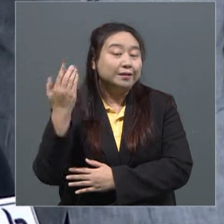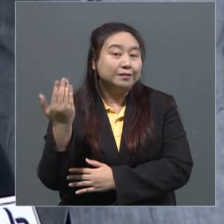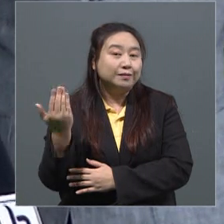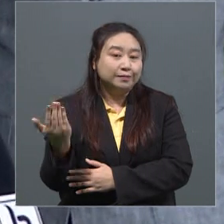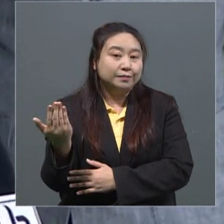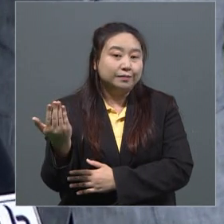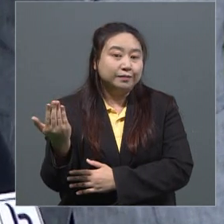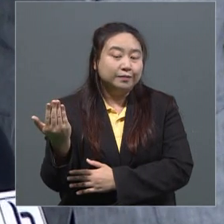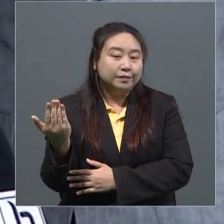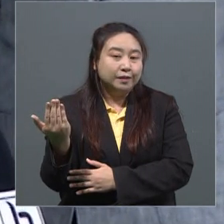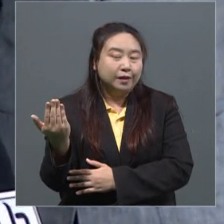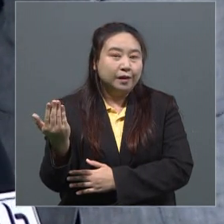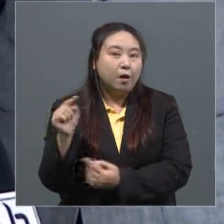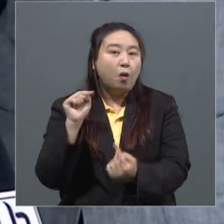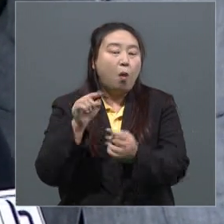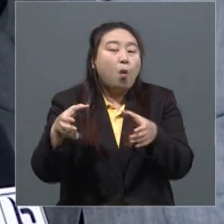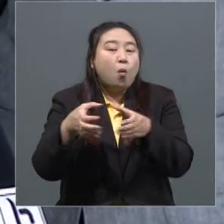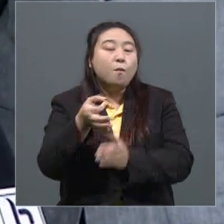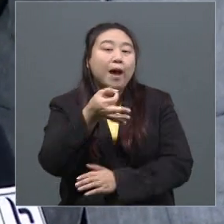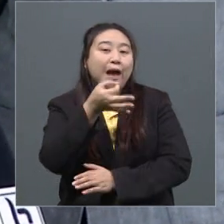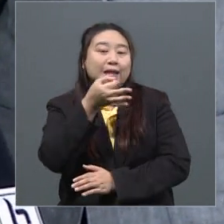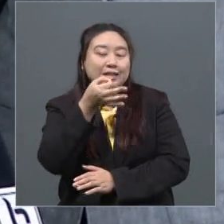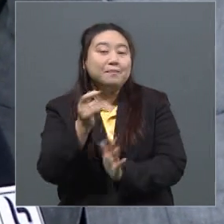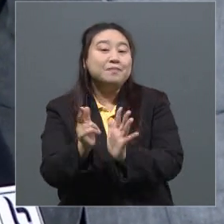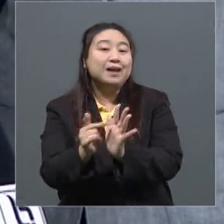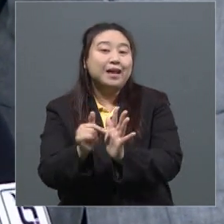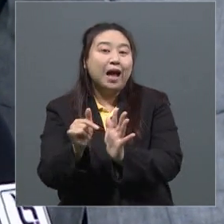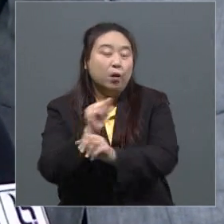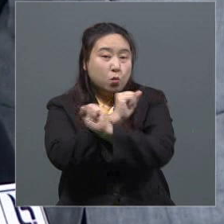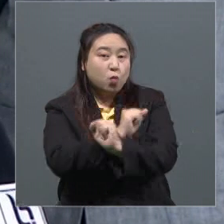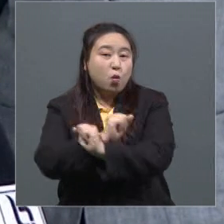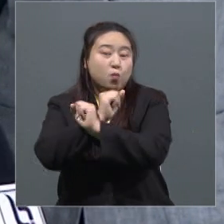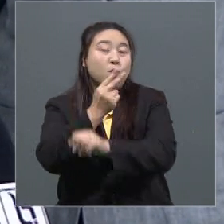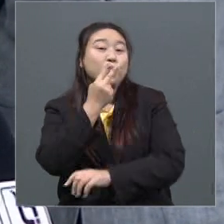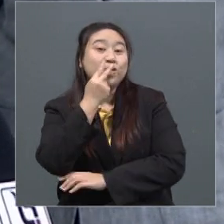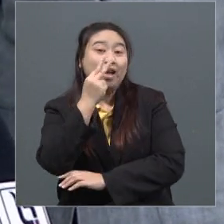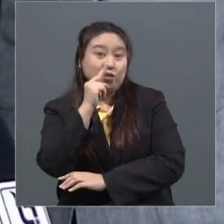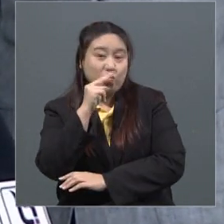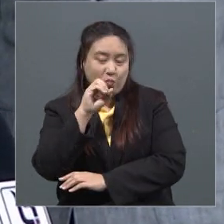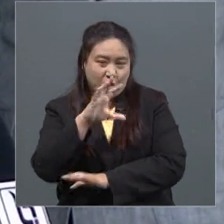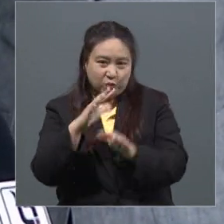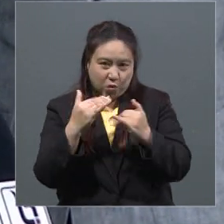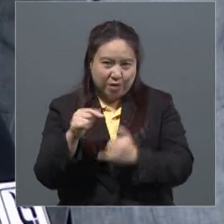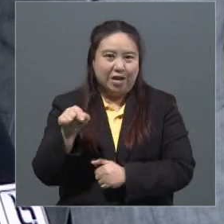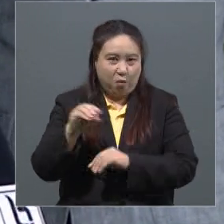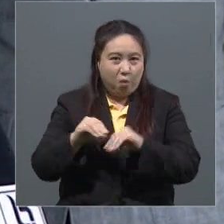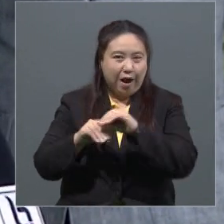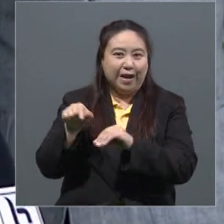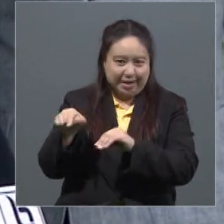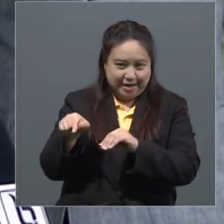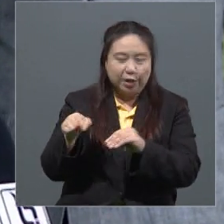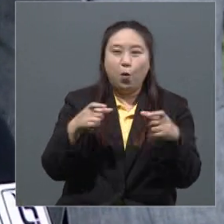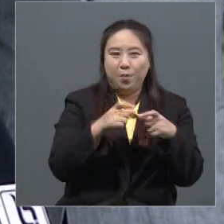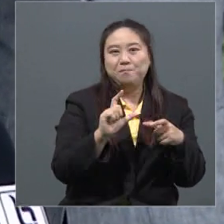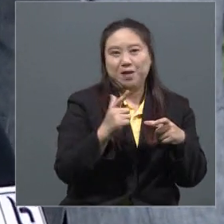ป์อุดมนะคะเครือข่ายวิชาชีพเภสัชกรรมเพื่อควบคุมยาสูบก็บอกแบบนี้ค่ะโครงการนี้เข้าสู่ระบบหลักประกันสุขภาพแห่งชาติแล้วน